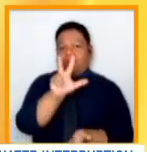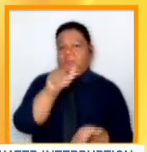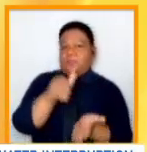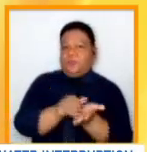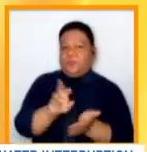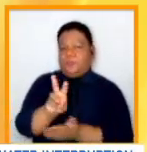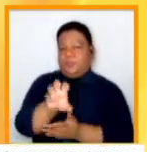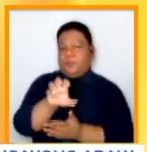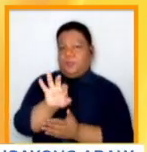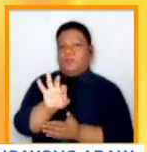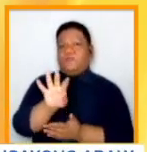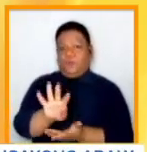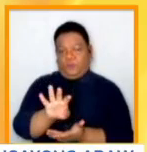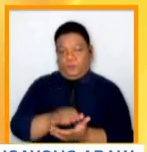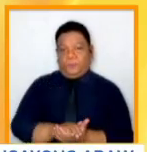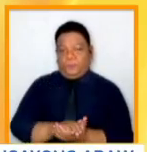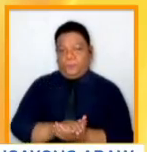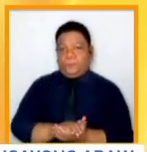3,694.